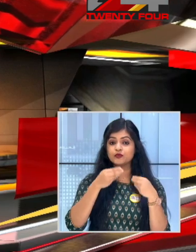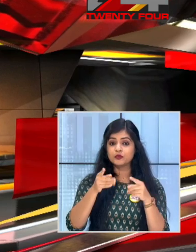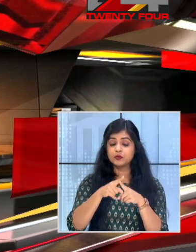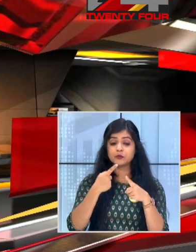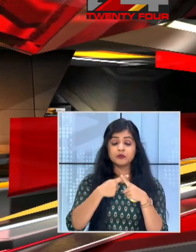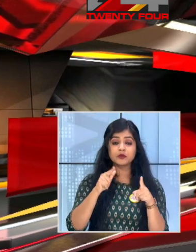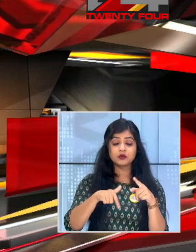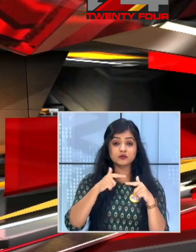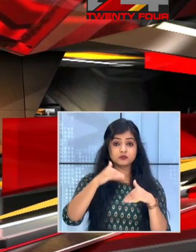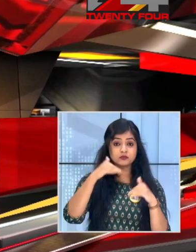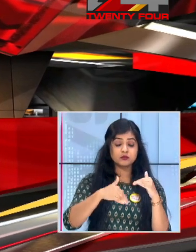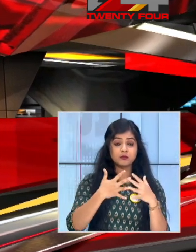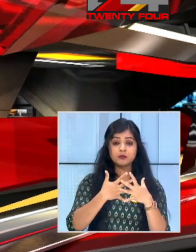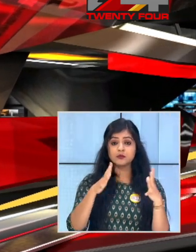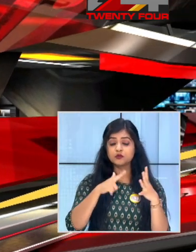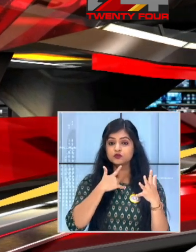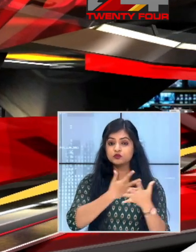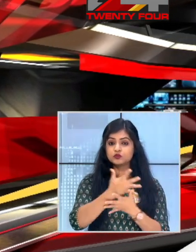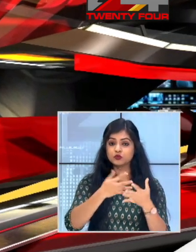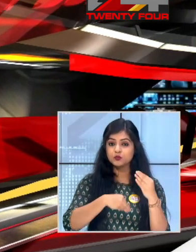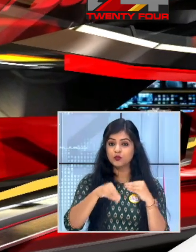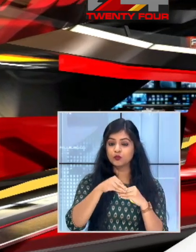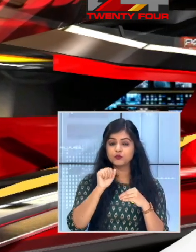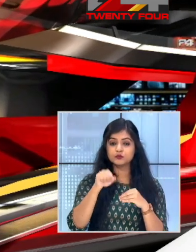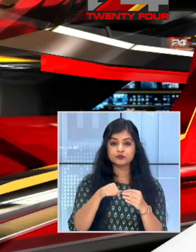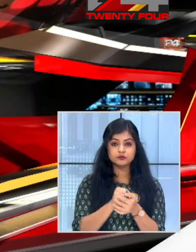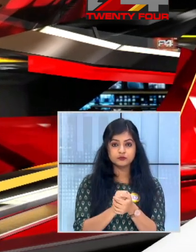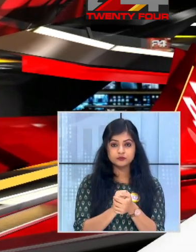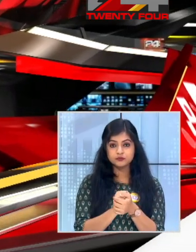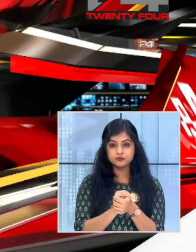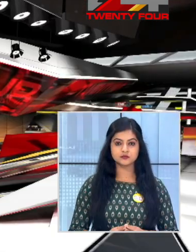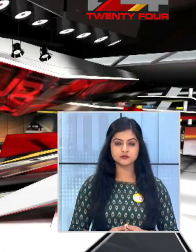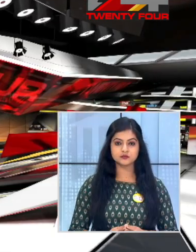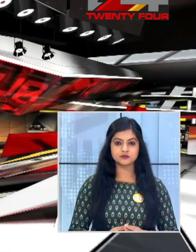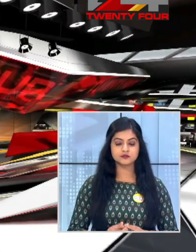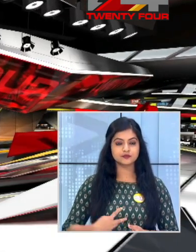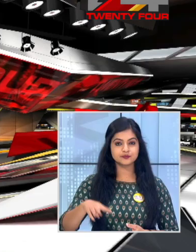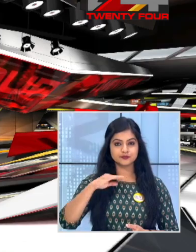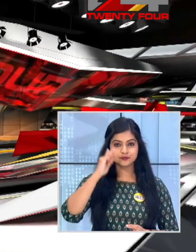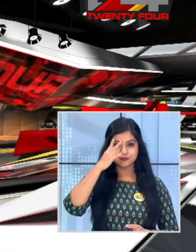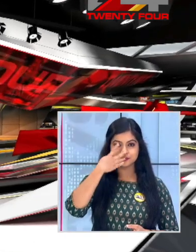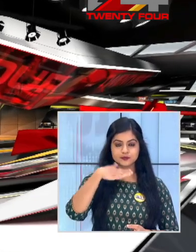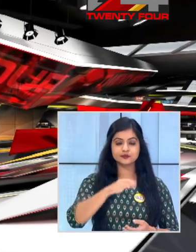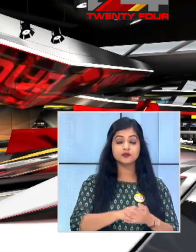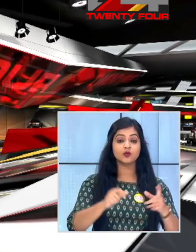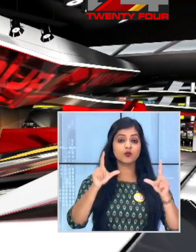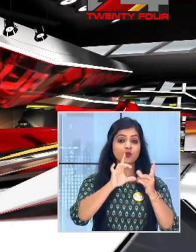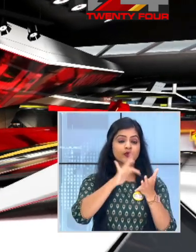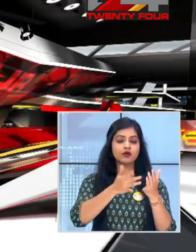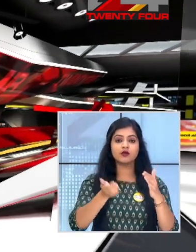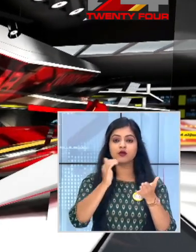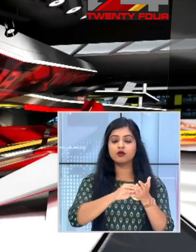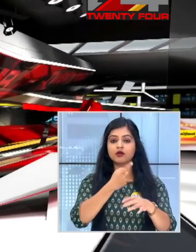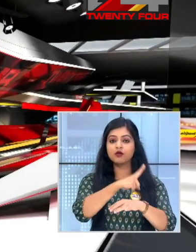പോലും അത് ഈ തെരഞ്ഞെടുപ്പിൽ വലിയ ചർച്ചയാകുമെന്നത് ഉറപ്പാണ്. ആർ അരുൺരാജാണ് വിവരങ്ങൾ പങ്കുവച്ചത്. ഇപ്പോൾ കിട്ടിയതിലേക്ക് വീണ്ടും വയനാട്ടിൽ വീണ്ടും കടുവ